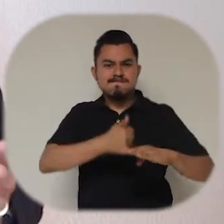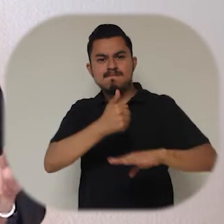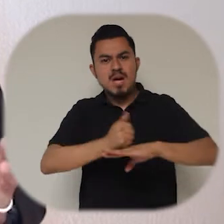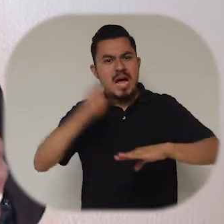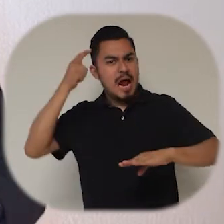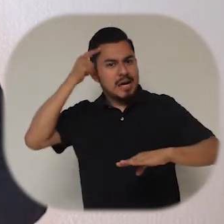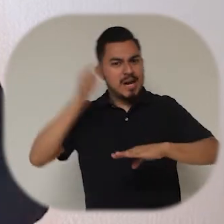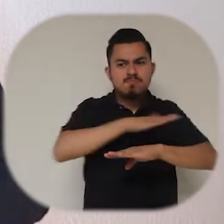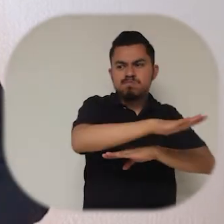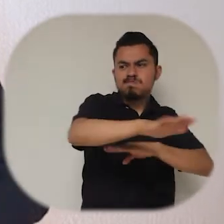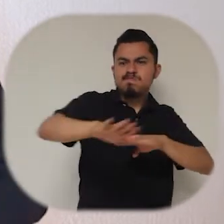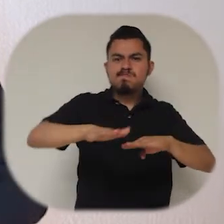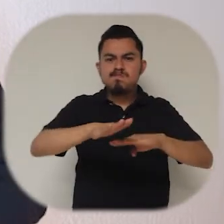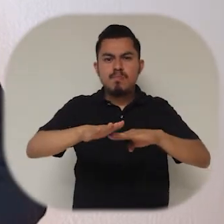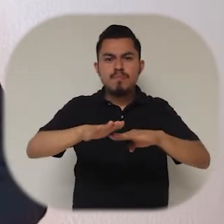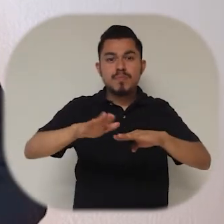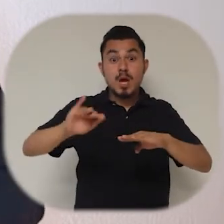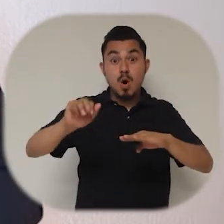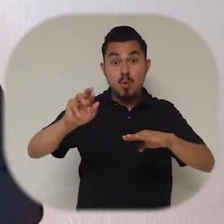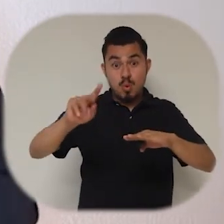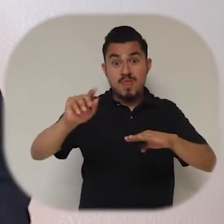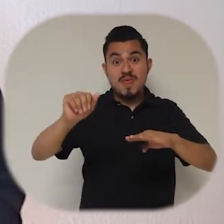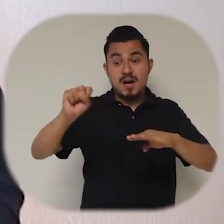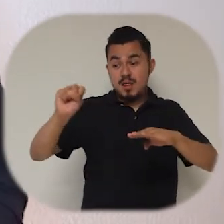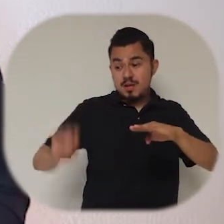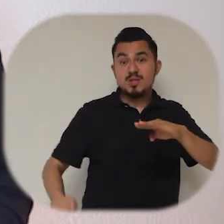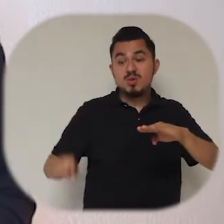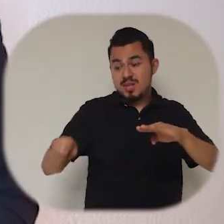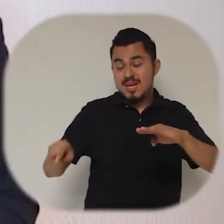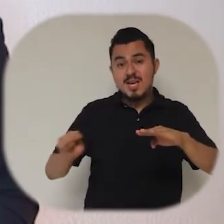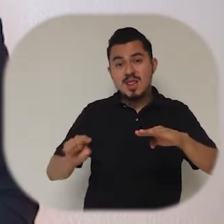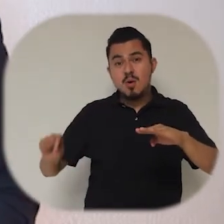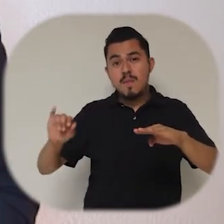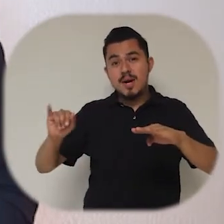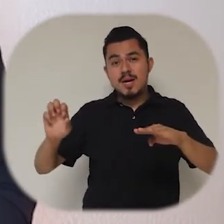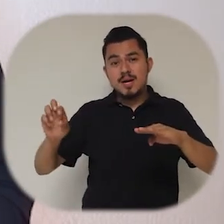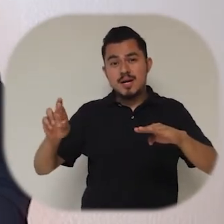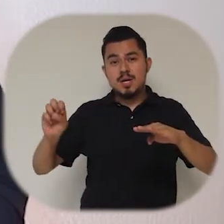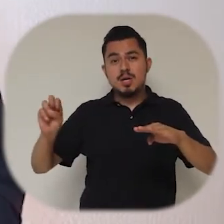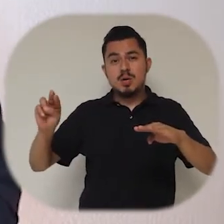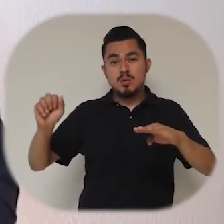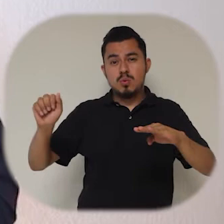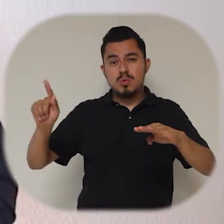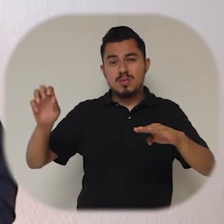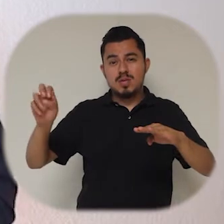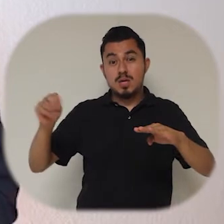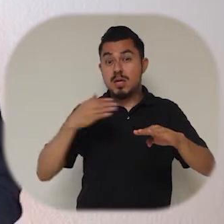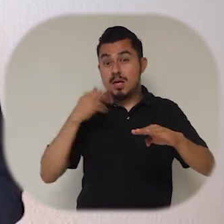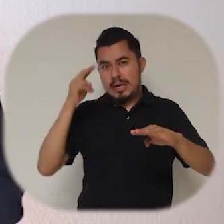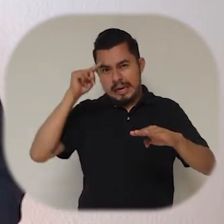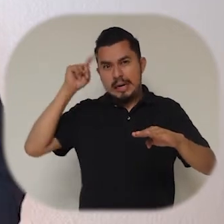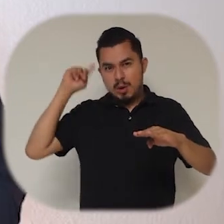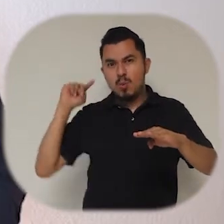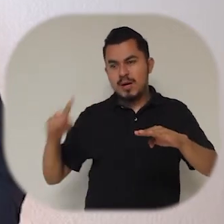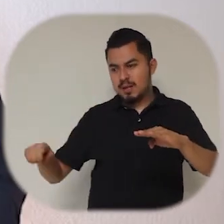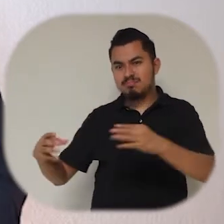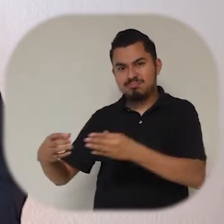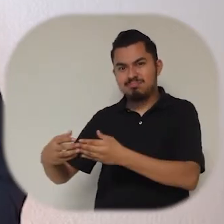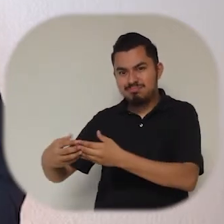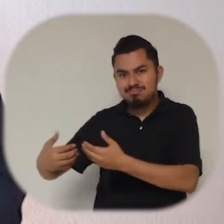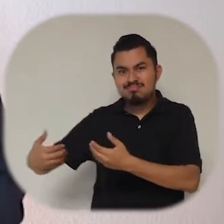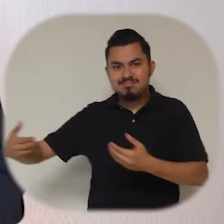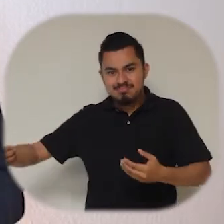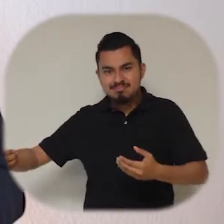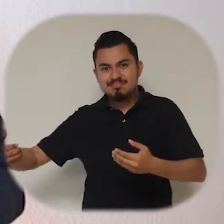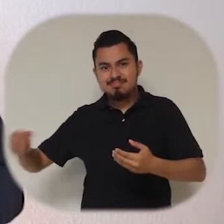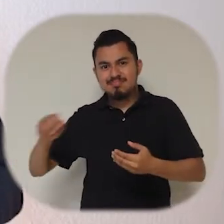그러니까 이스라엘 백성들이 예루살렘 가서 예배 드려야 되는데 이게 왕국이 나눠짐으로 말미암아 이 여로보암이